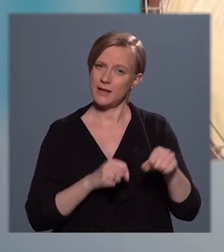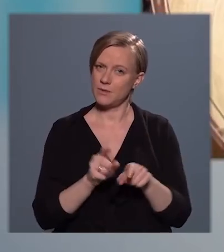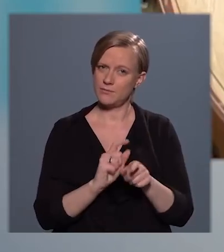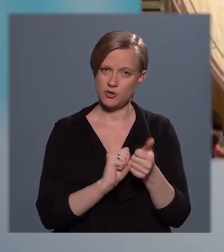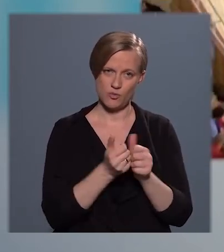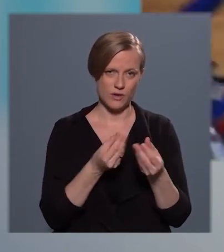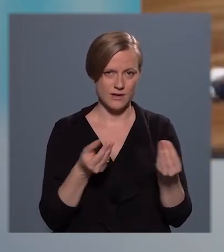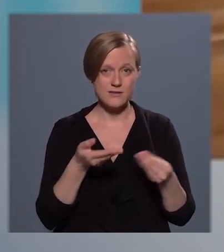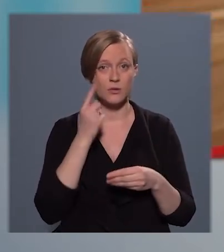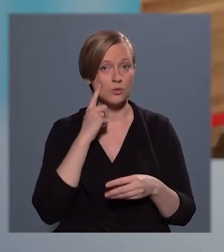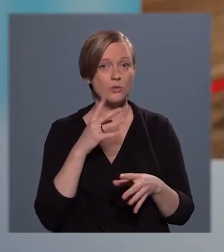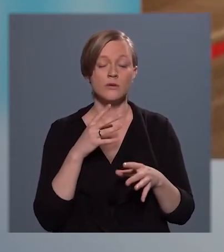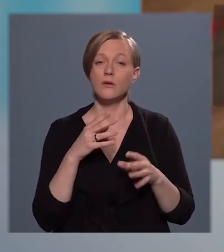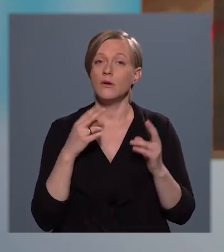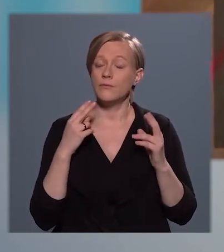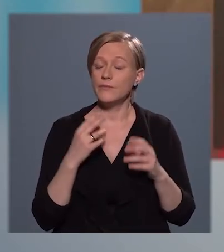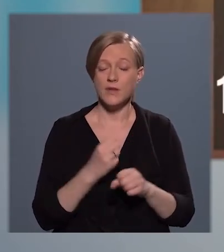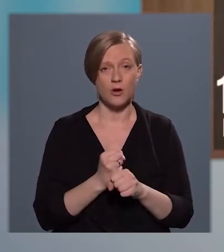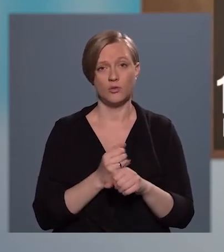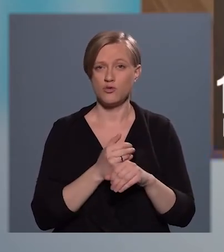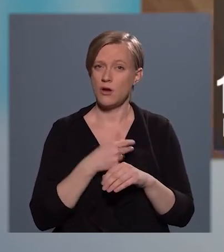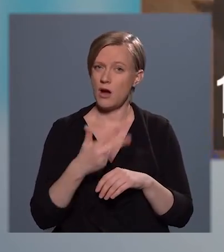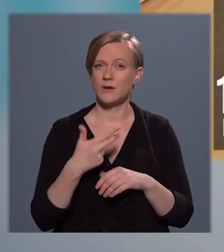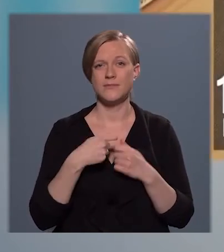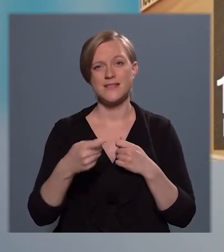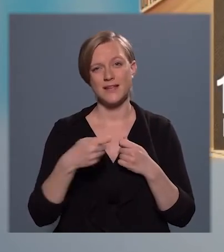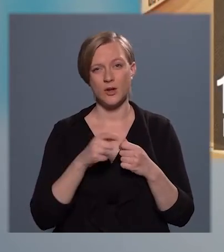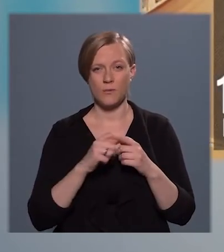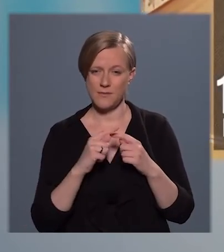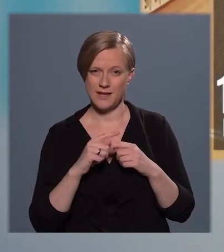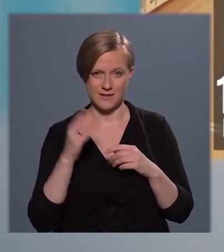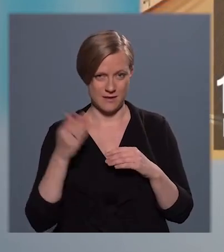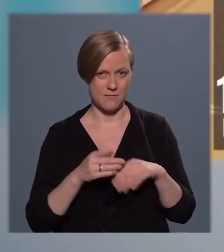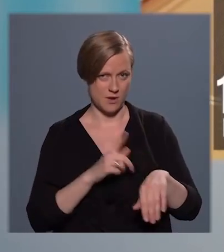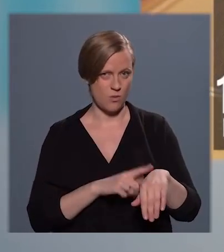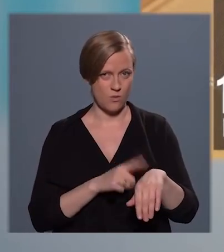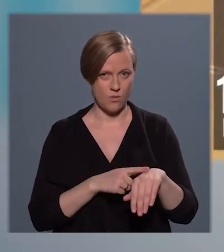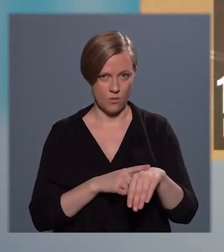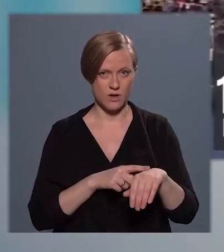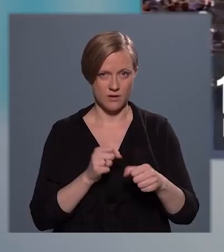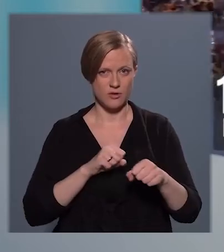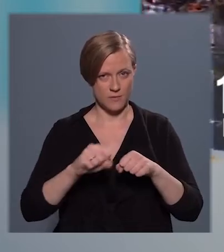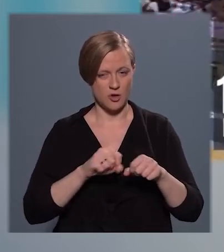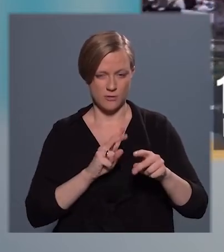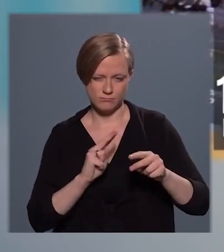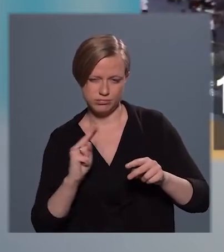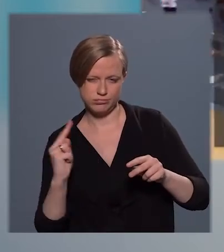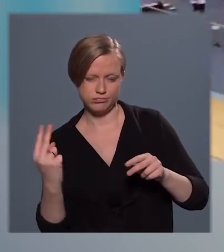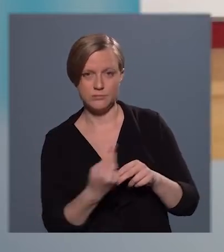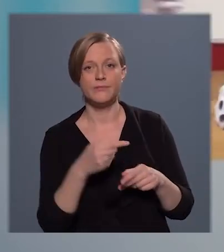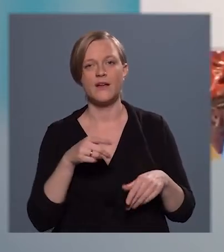és tartósan 30 km/h fölötti sebességgel haladni, na azoknak a pálya már élmény.